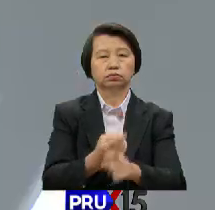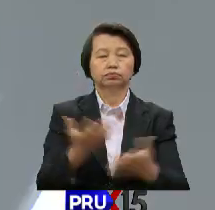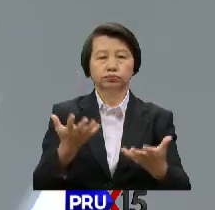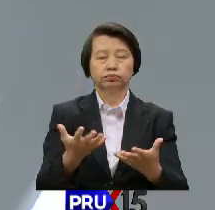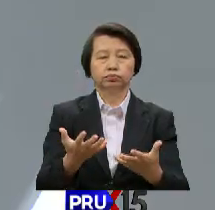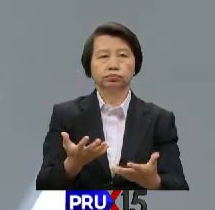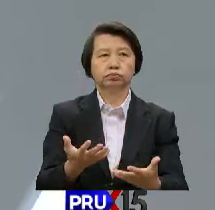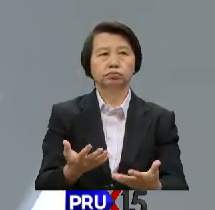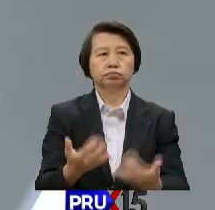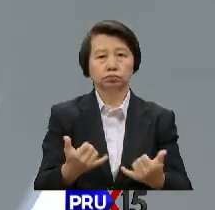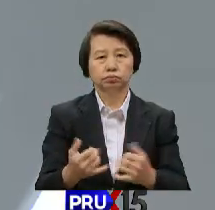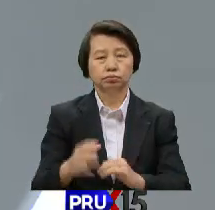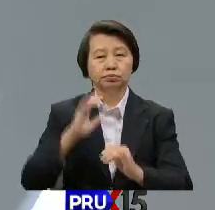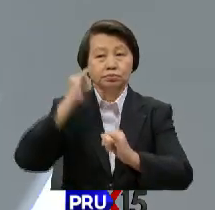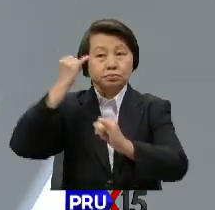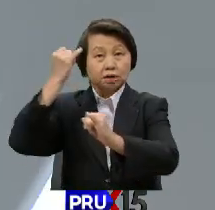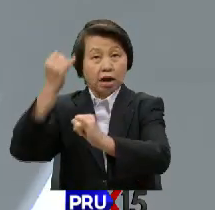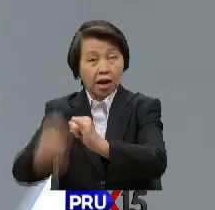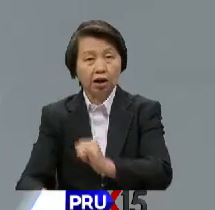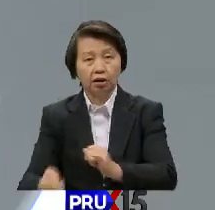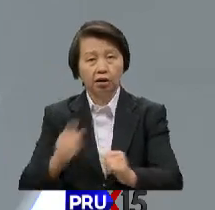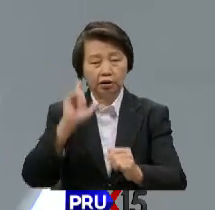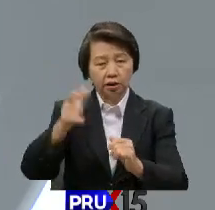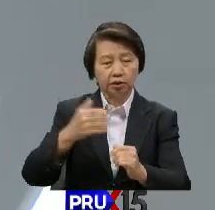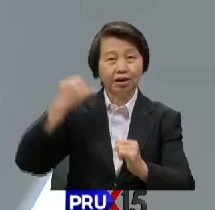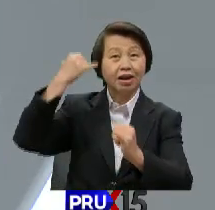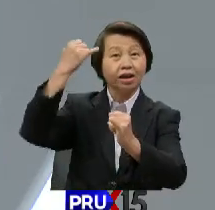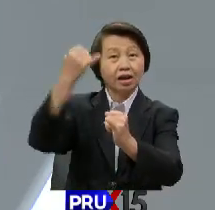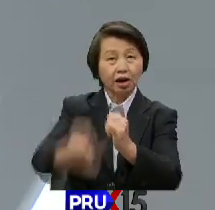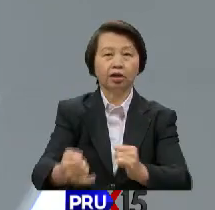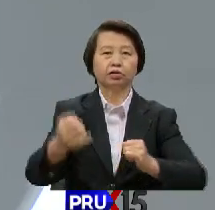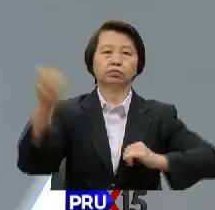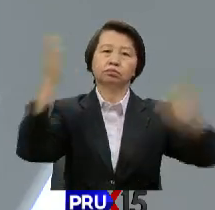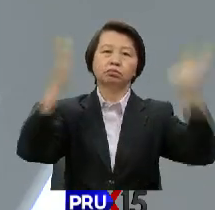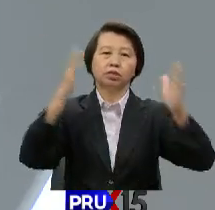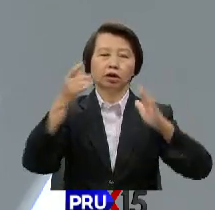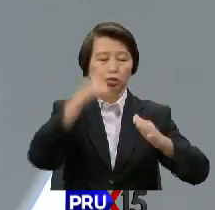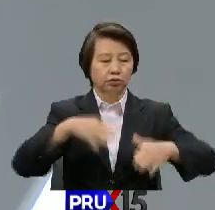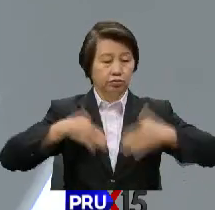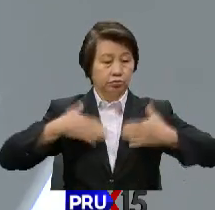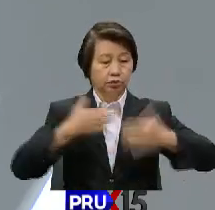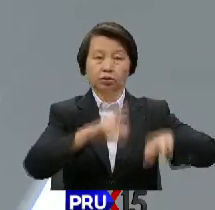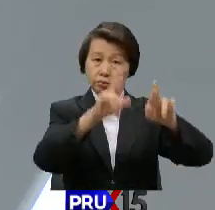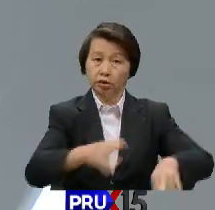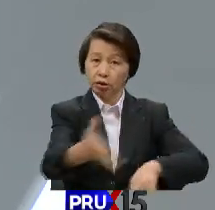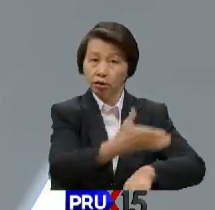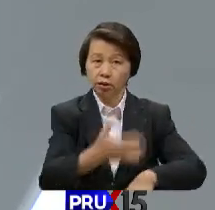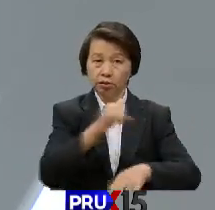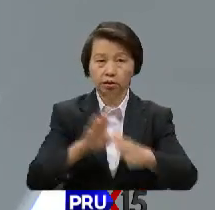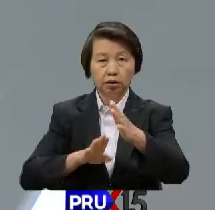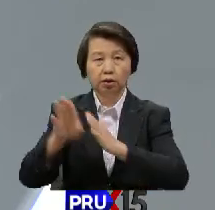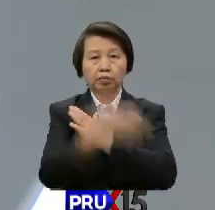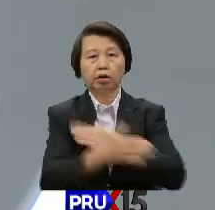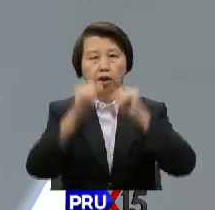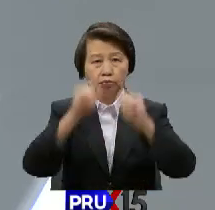Apa nama ending nanti hemat lambat negara untuk kesejahteraan rakyat dan juga pembangunan